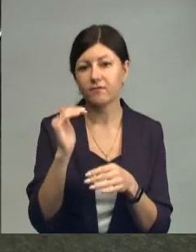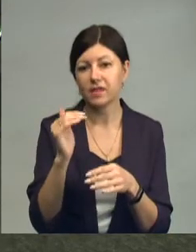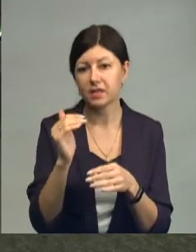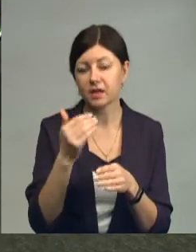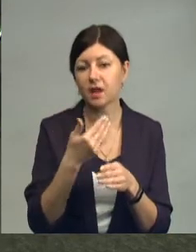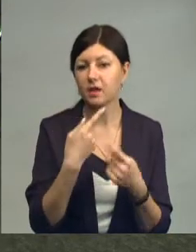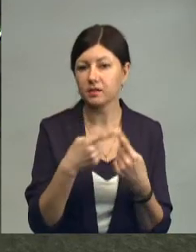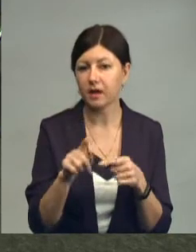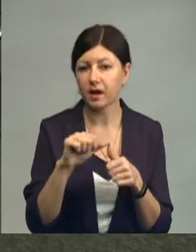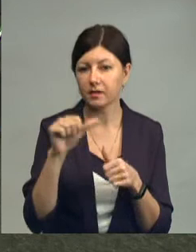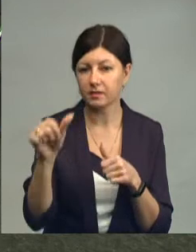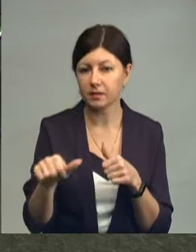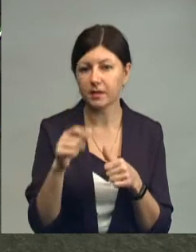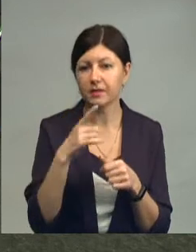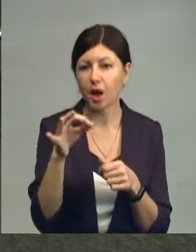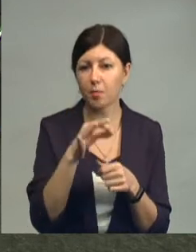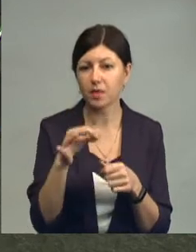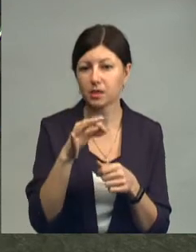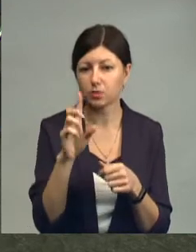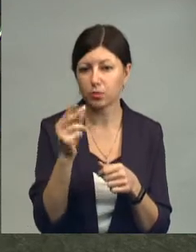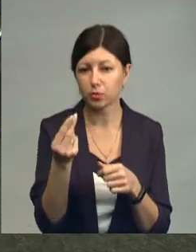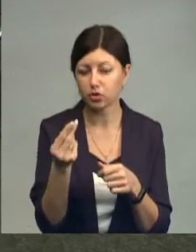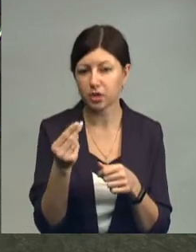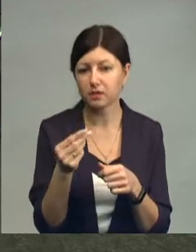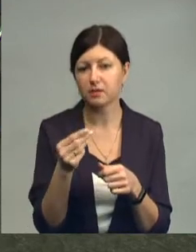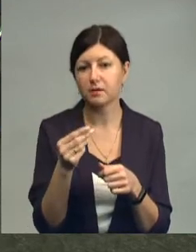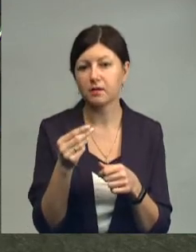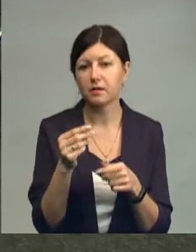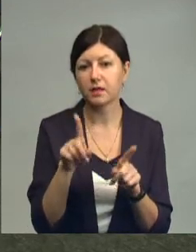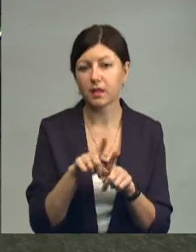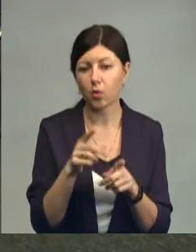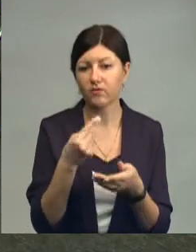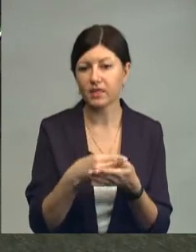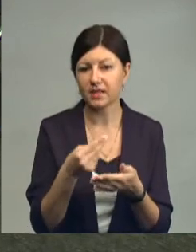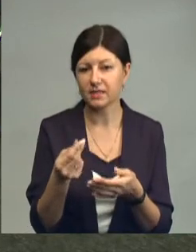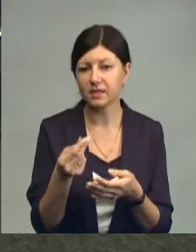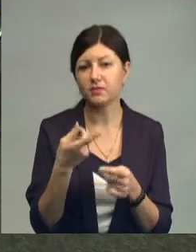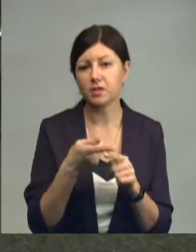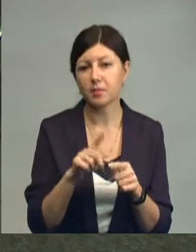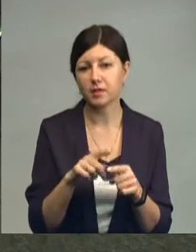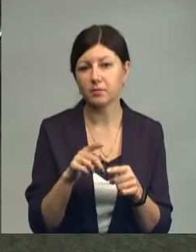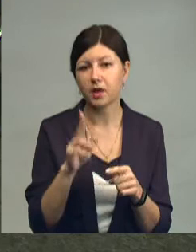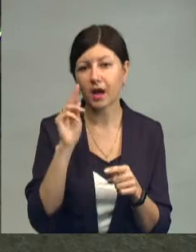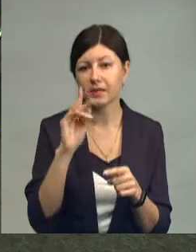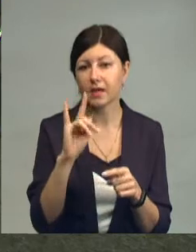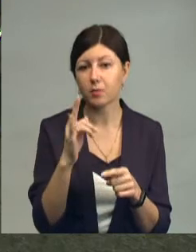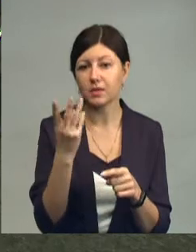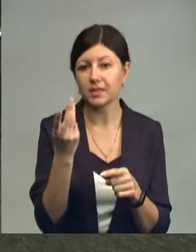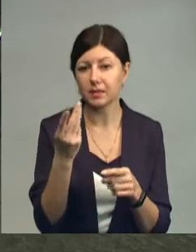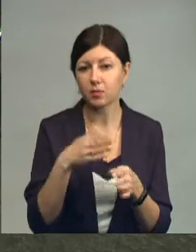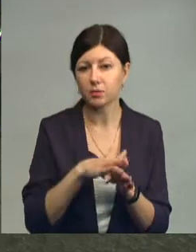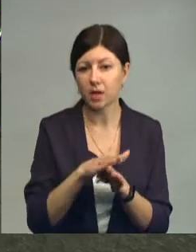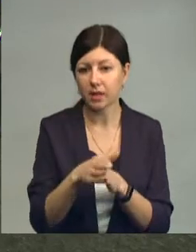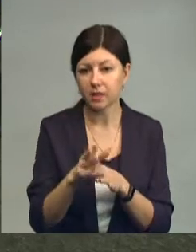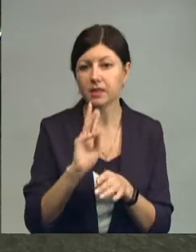это из областного бюджета предусмотрено такое финансирование поэтому когда ребенку третьему исполняется три года